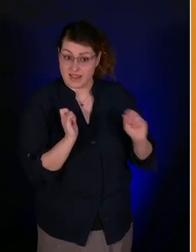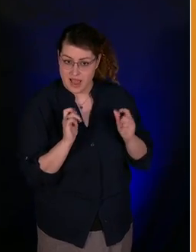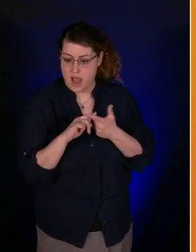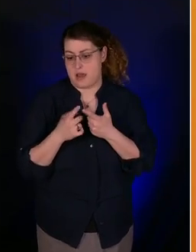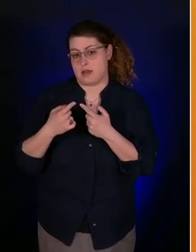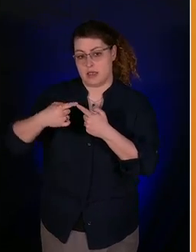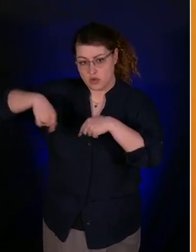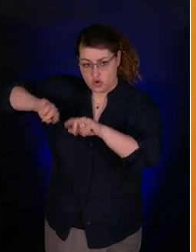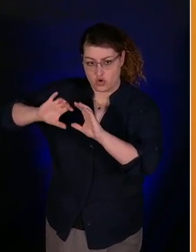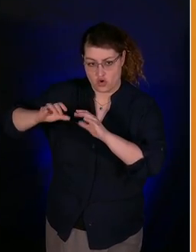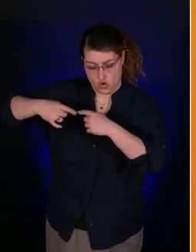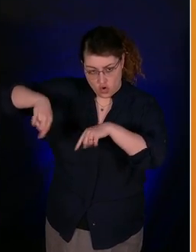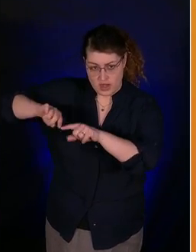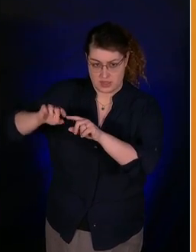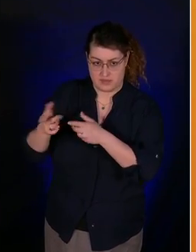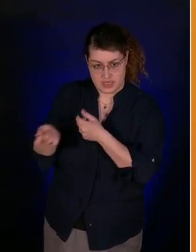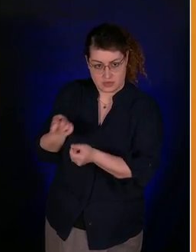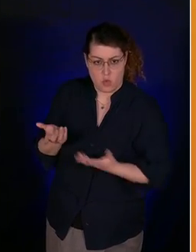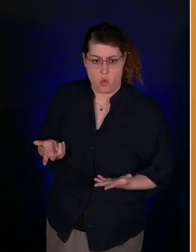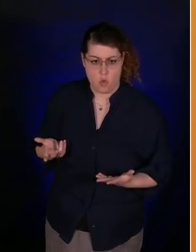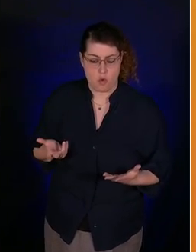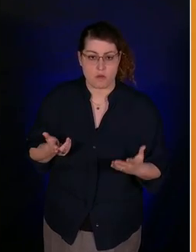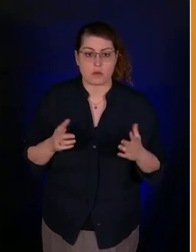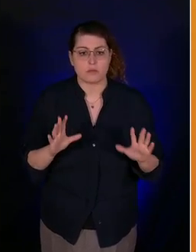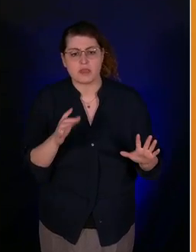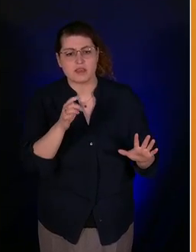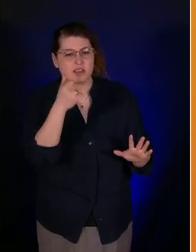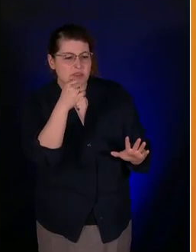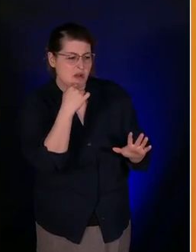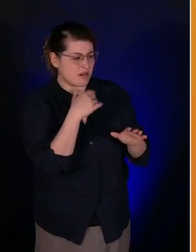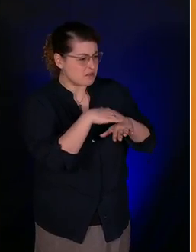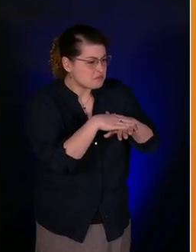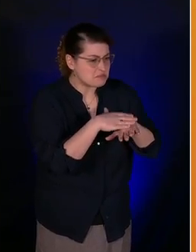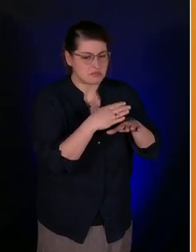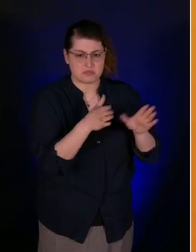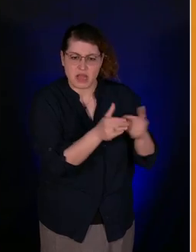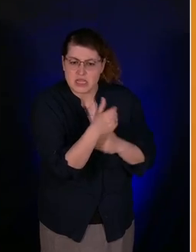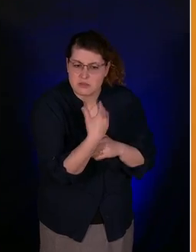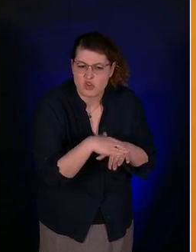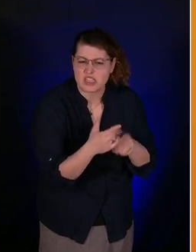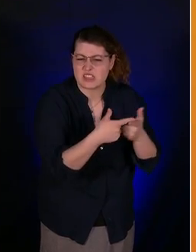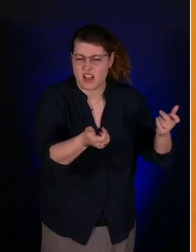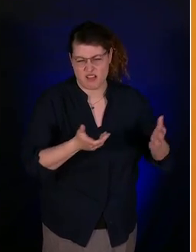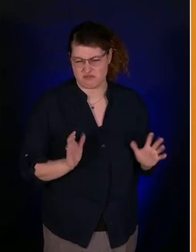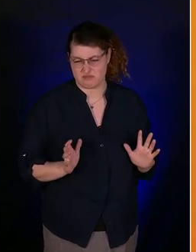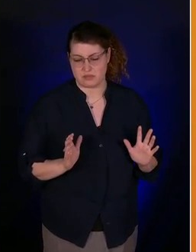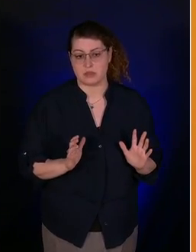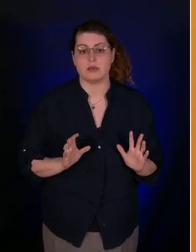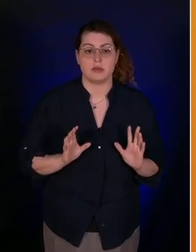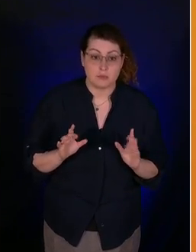direction, au lieu d'une simple logique de primaire de parti politique. Nous entendons